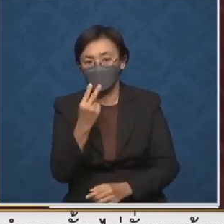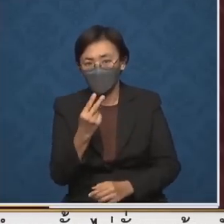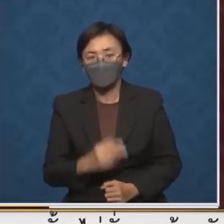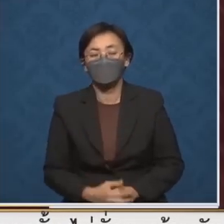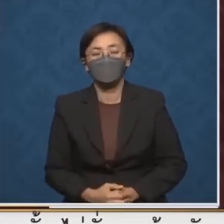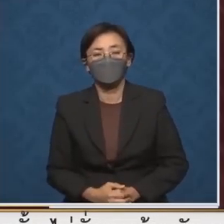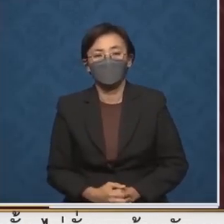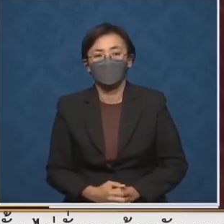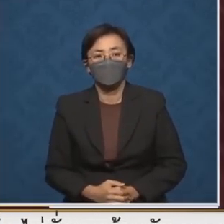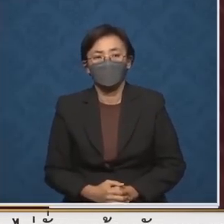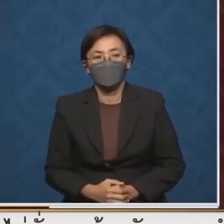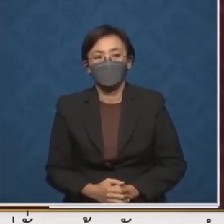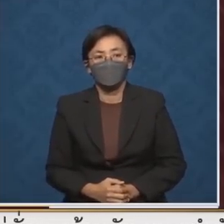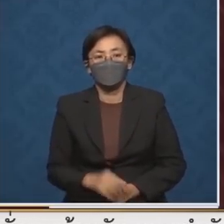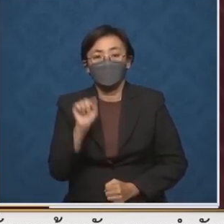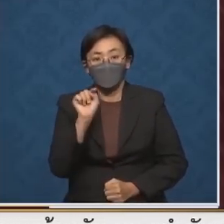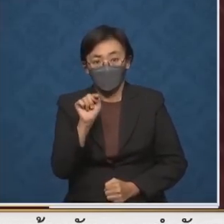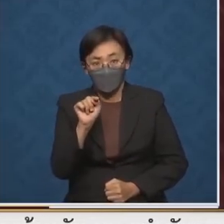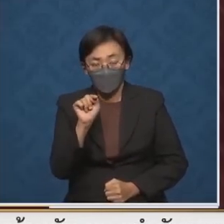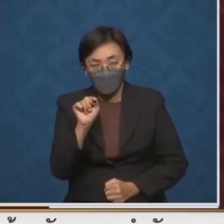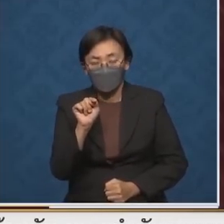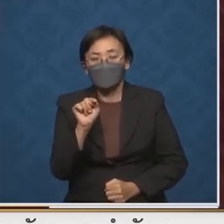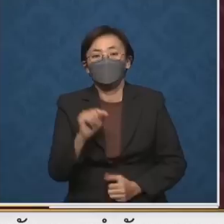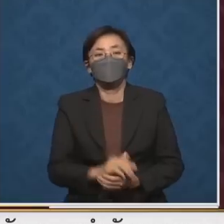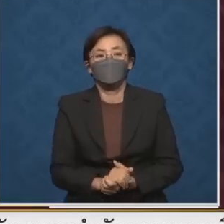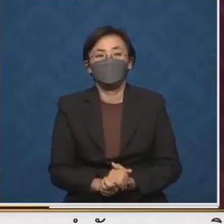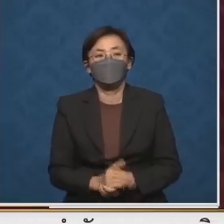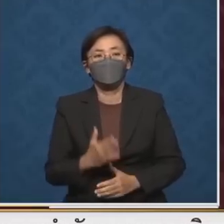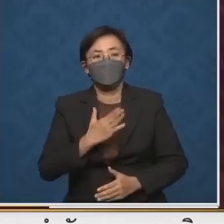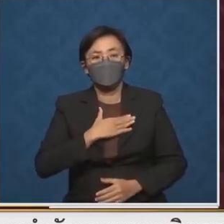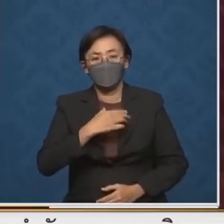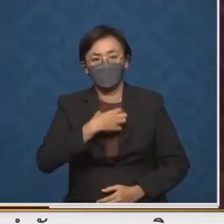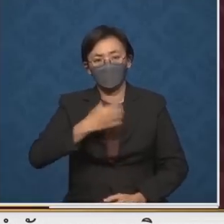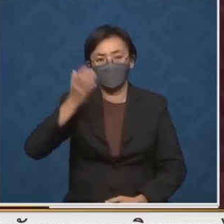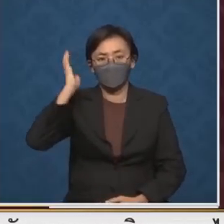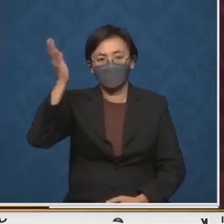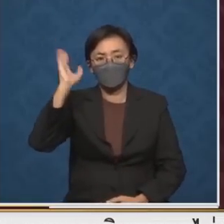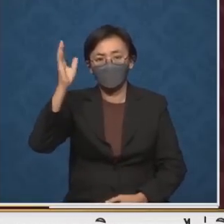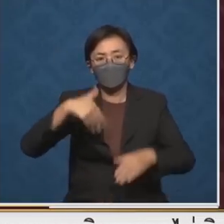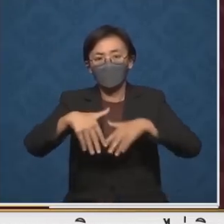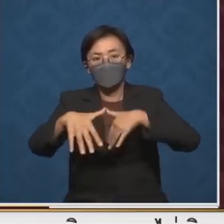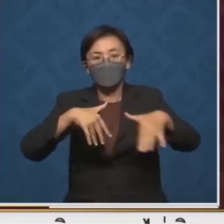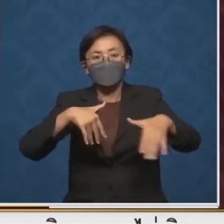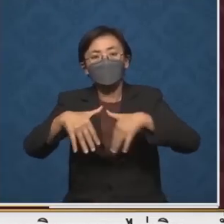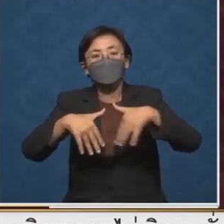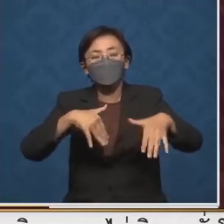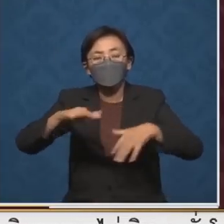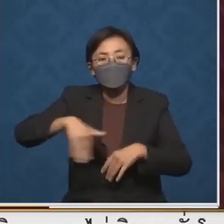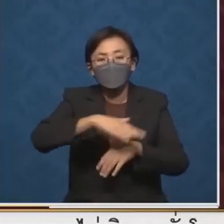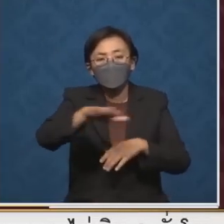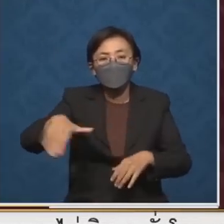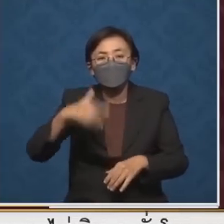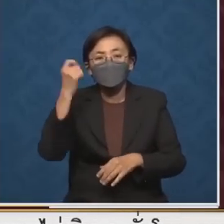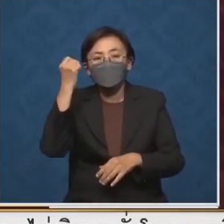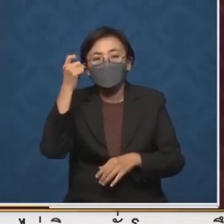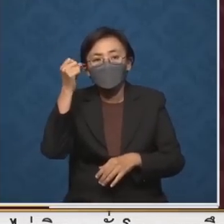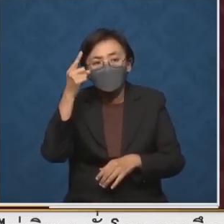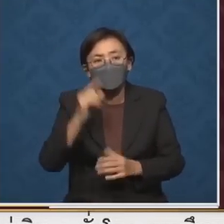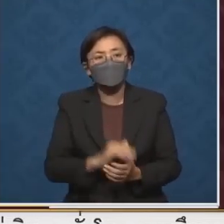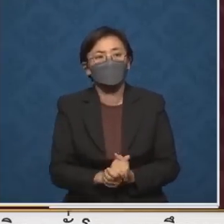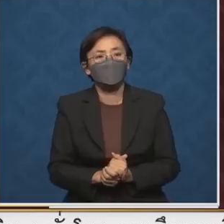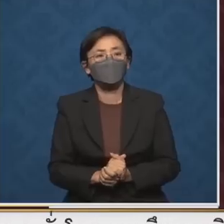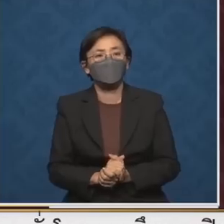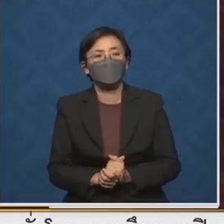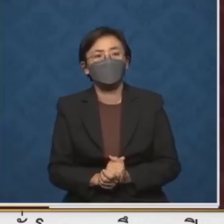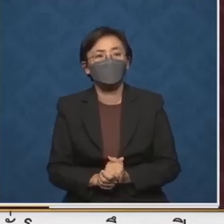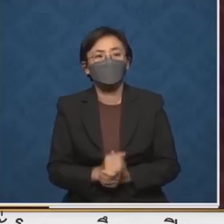ตรงนี้นะฮะผมบอกแล้วว่าผมอยากอภิปลายให้ประชาชนชาวบ้านเข้าใจท่านไมตมาสนใจเลยฮ